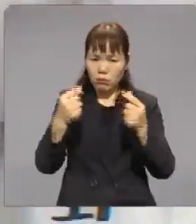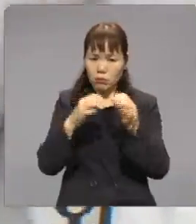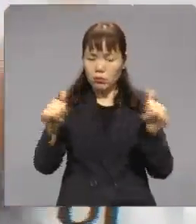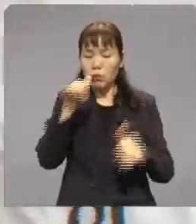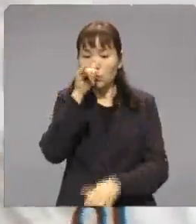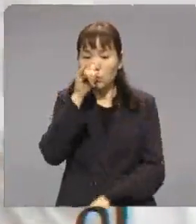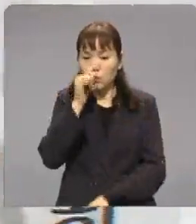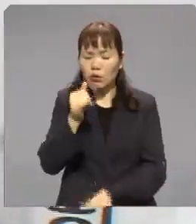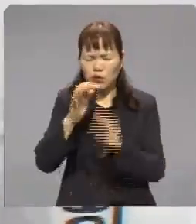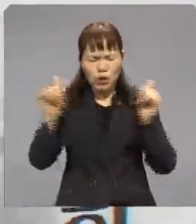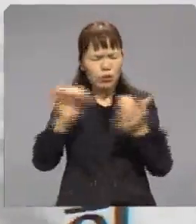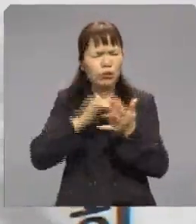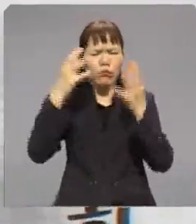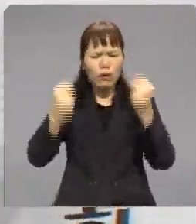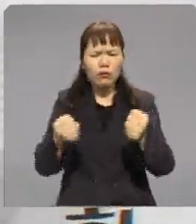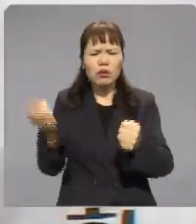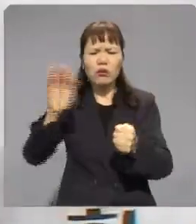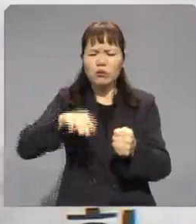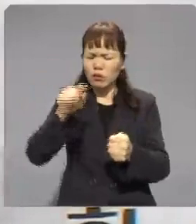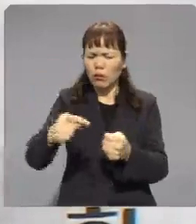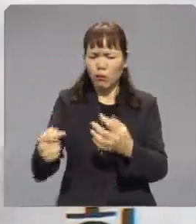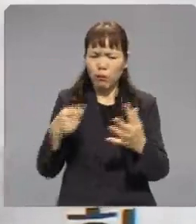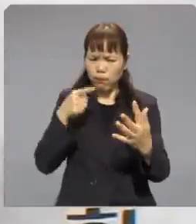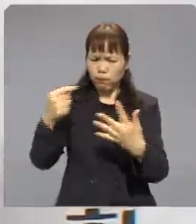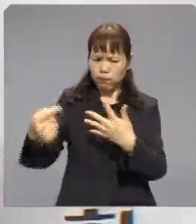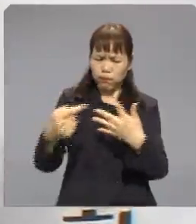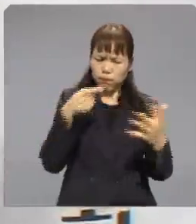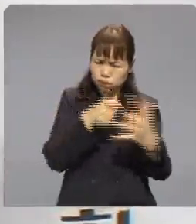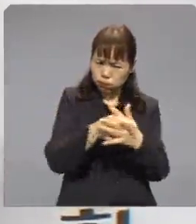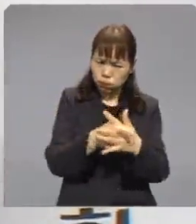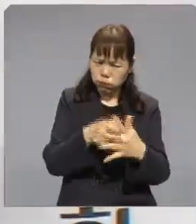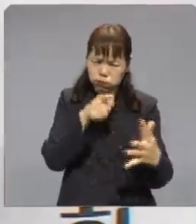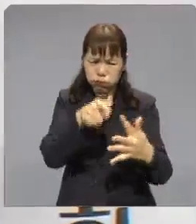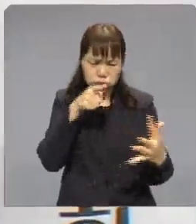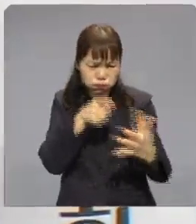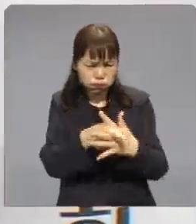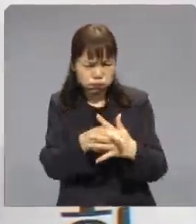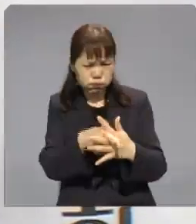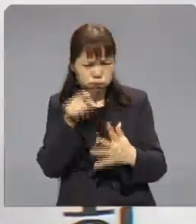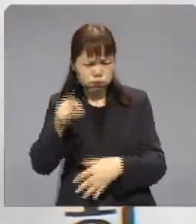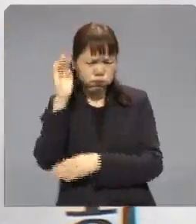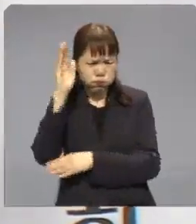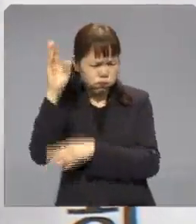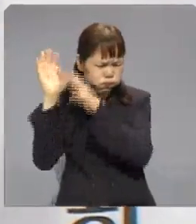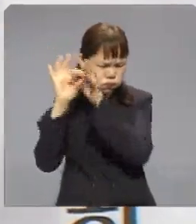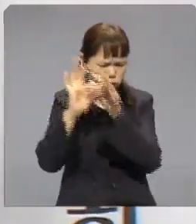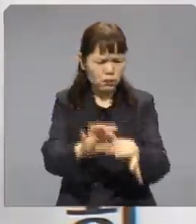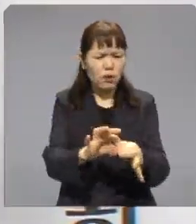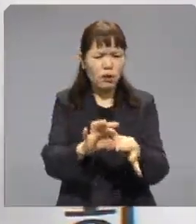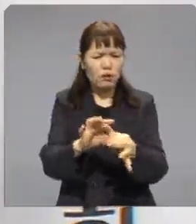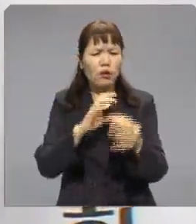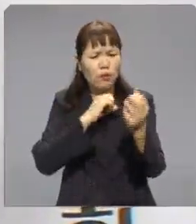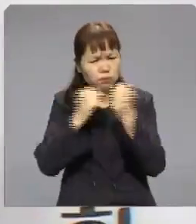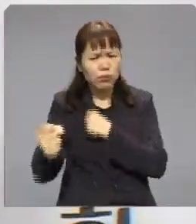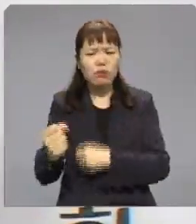많잖아요. 그런데 그게 들켰어요. 그게 들키고 그 얘기가 계속 나오고 있는데도